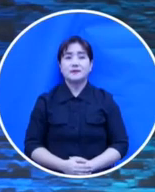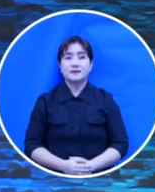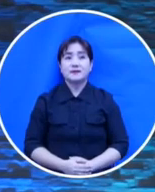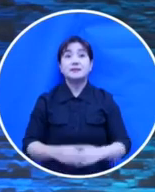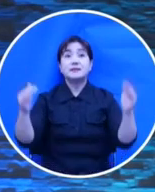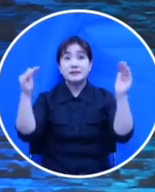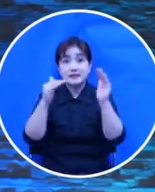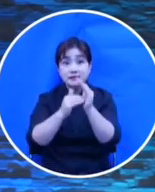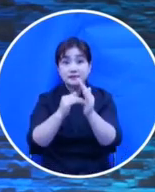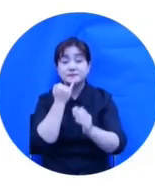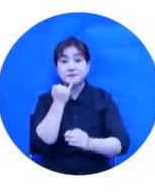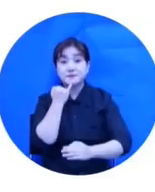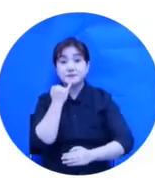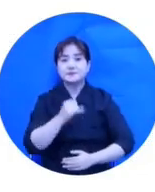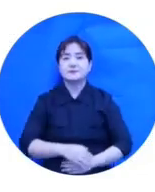종료하겠습니다.